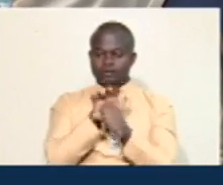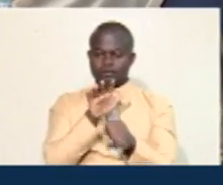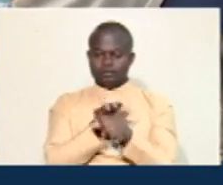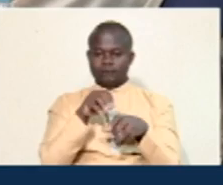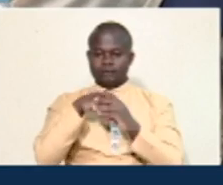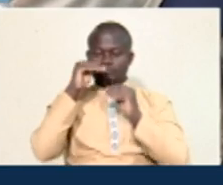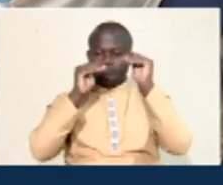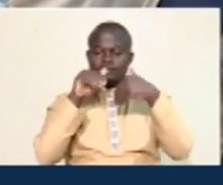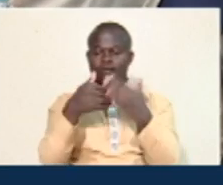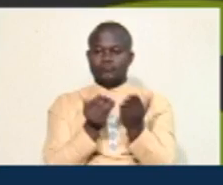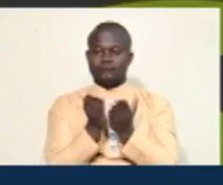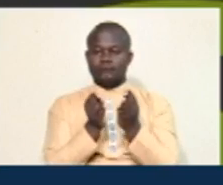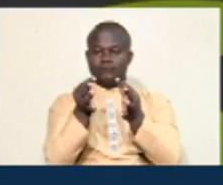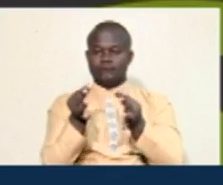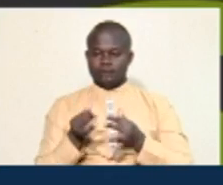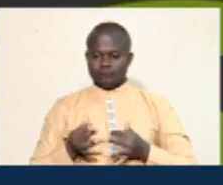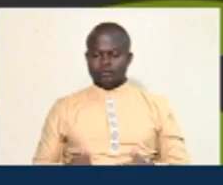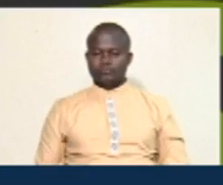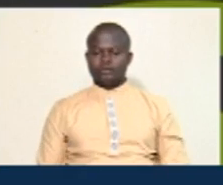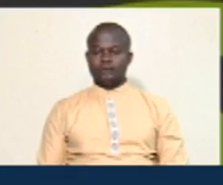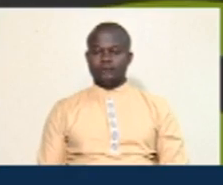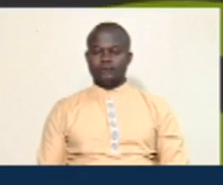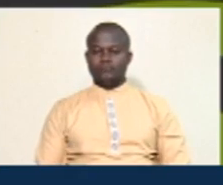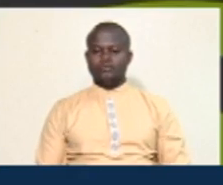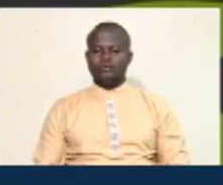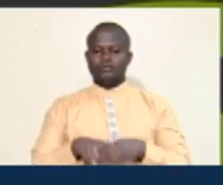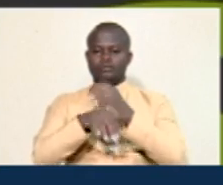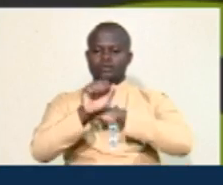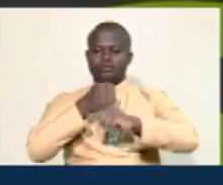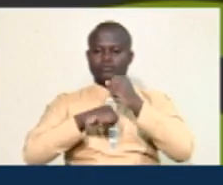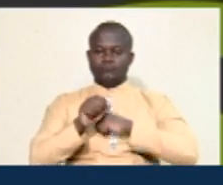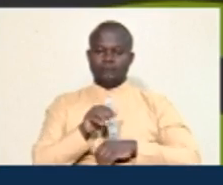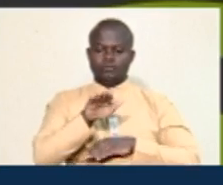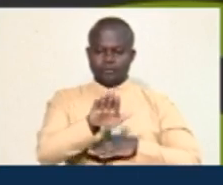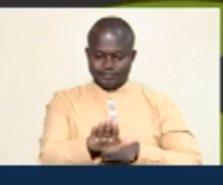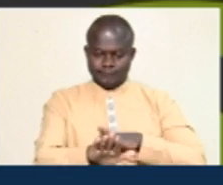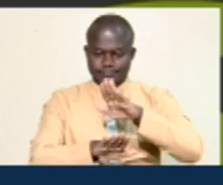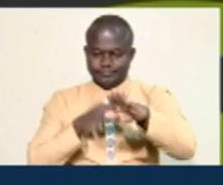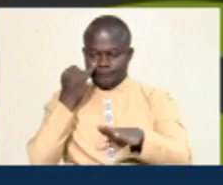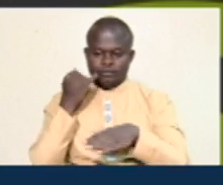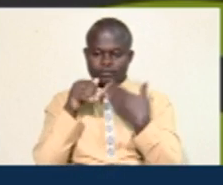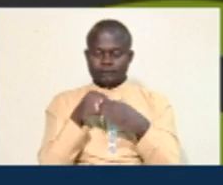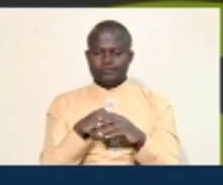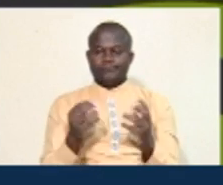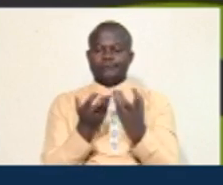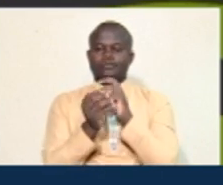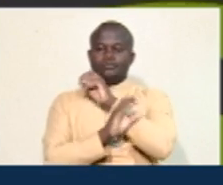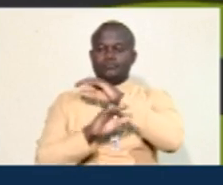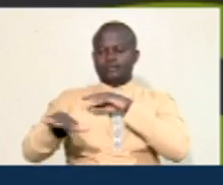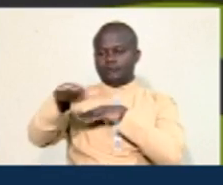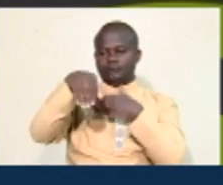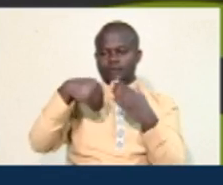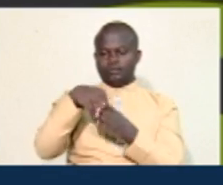mu rwego rwa serivisi z'imari. So this transaction, iki gikorwa ni intambwe ikomeye mu guhuza ibihugu byo mu karere ka